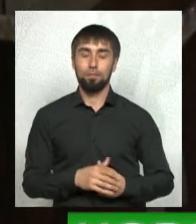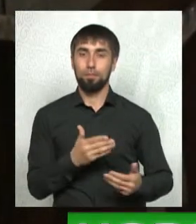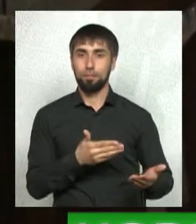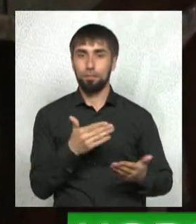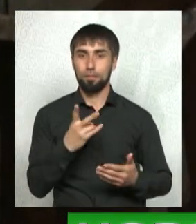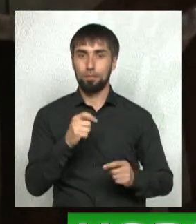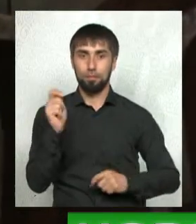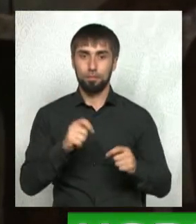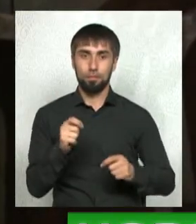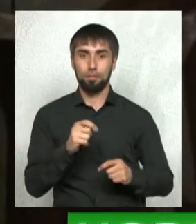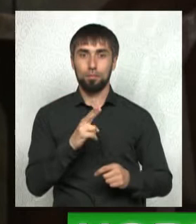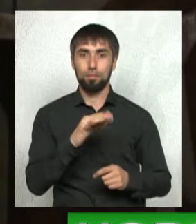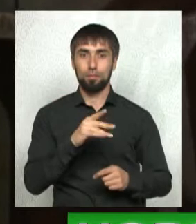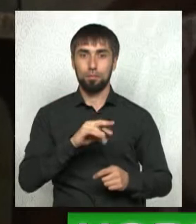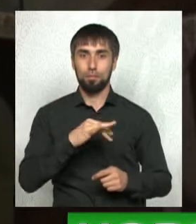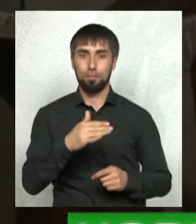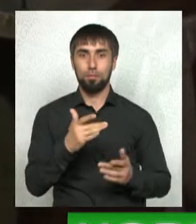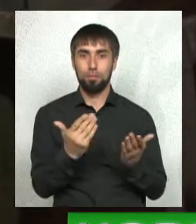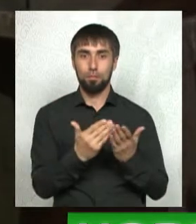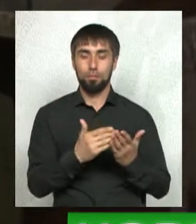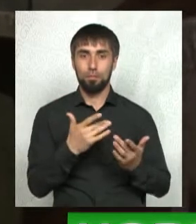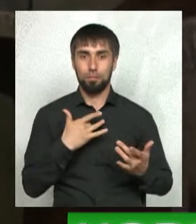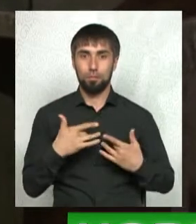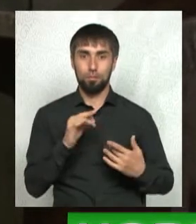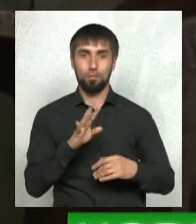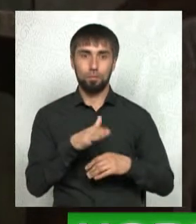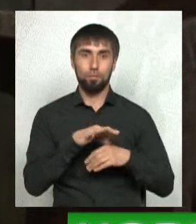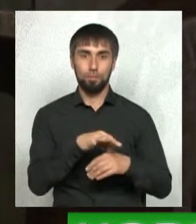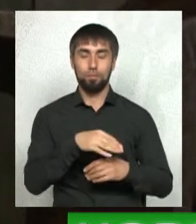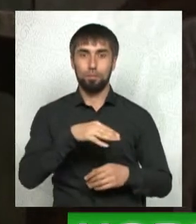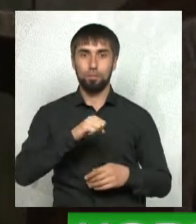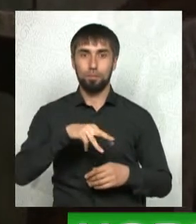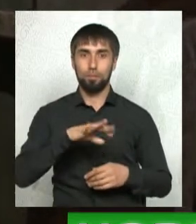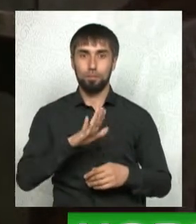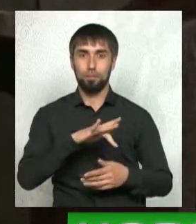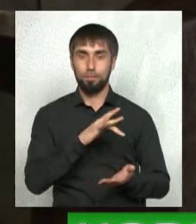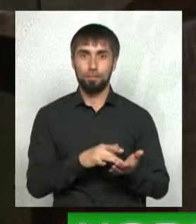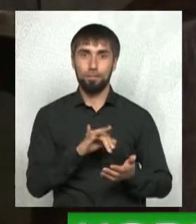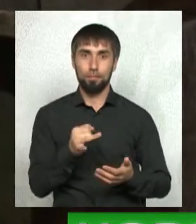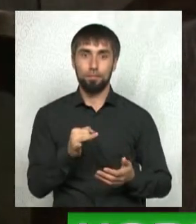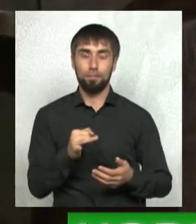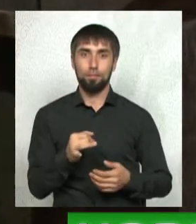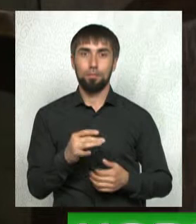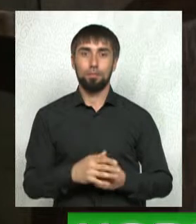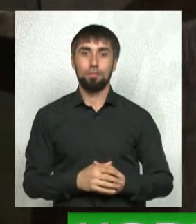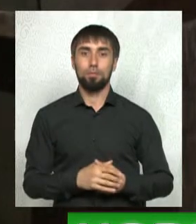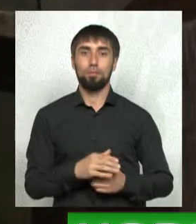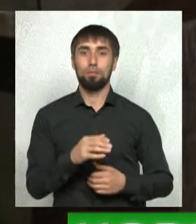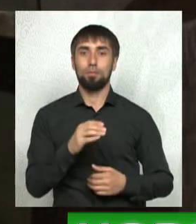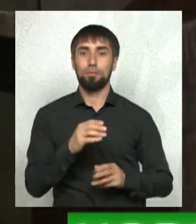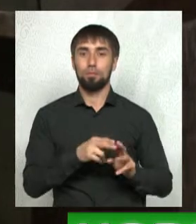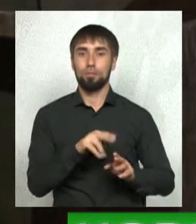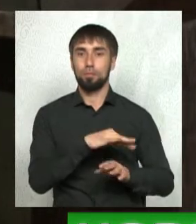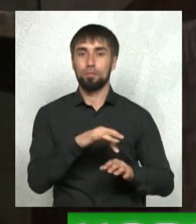Пригласили на фестиваль кукольных театров, будет проходить он в городе Тамбове. И на суд зрителя